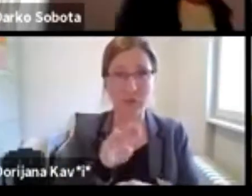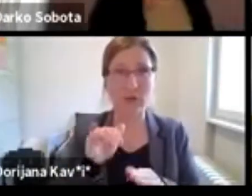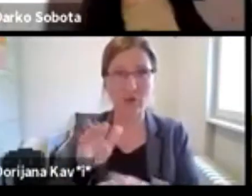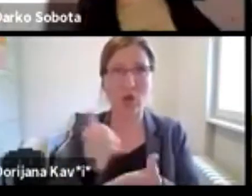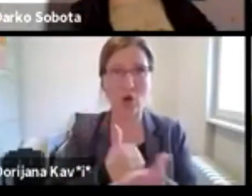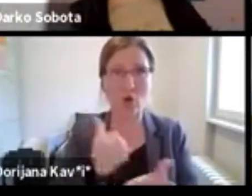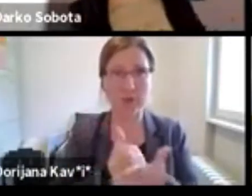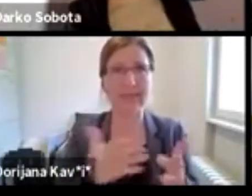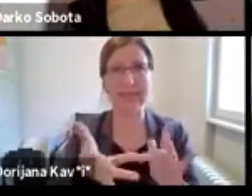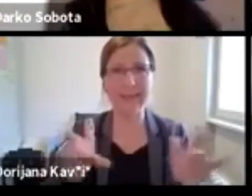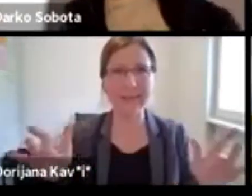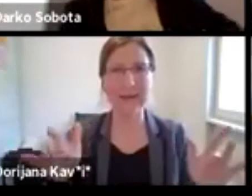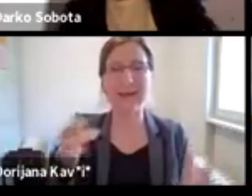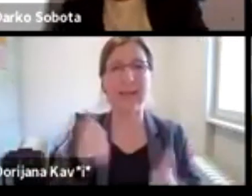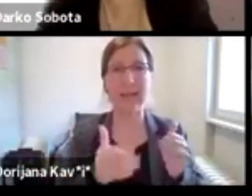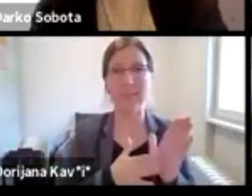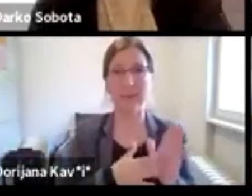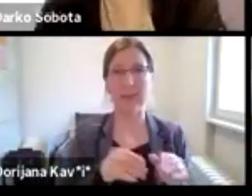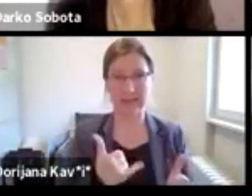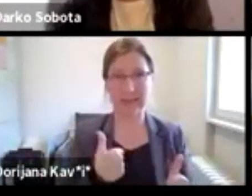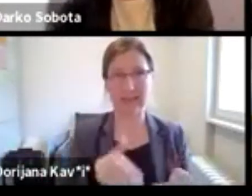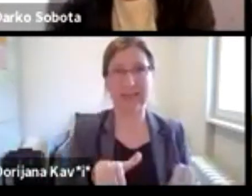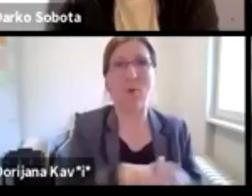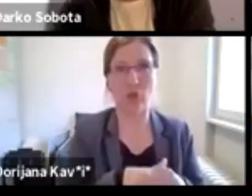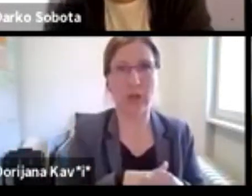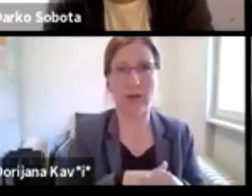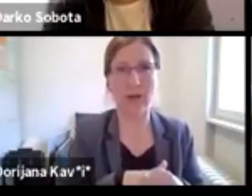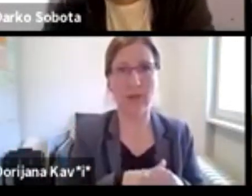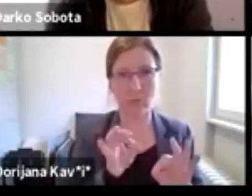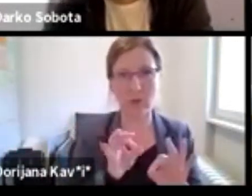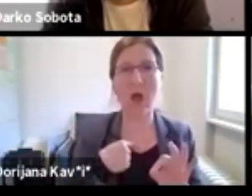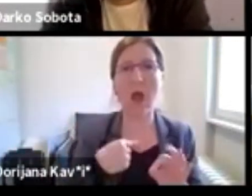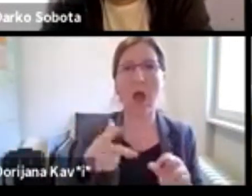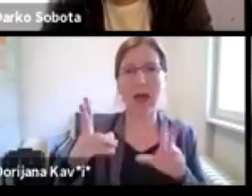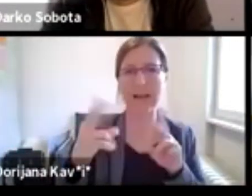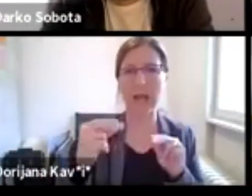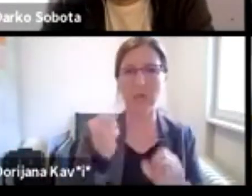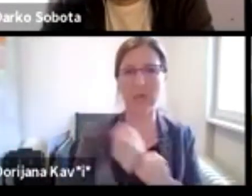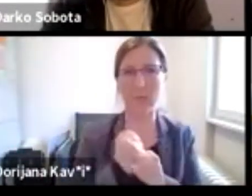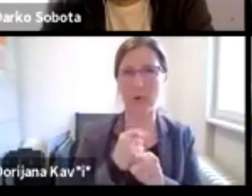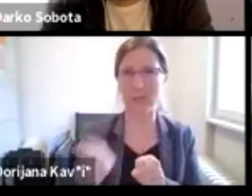uključujući, na primjer, evo imamo zapošljavanja, pa obavljamo razgovore za posao putem